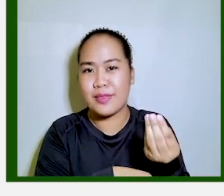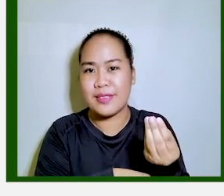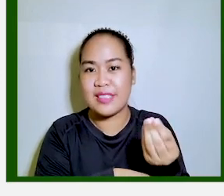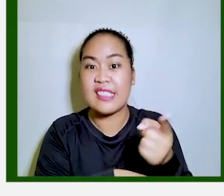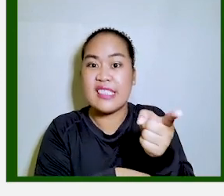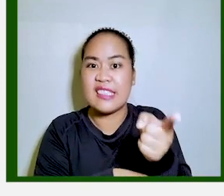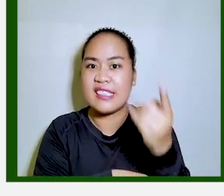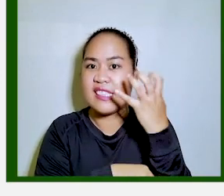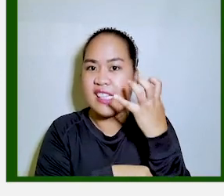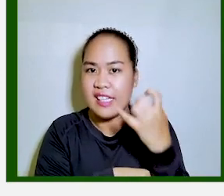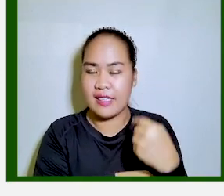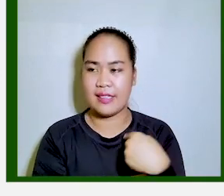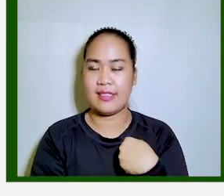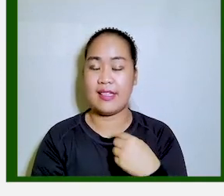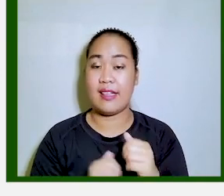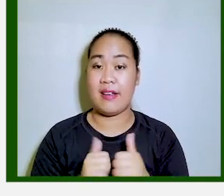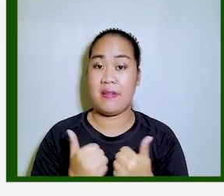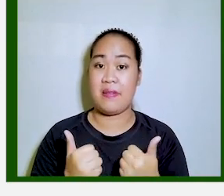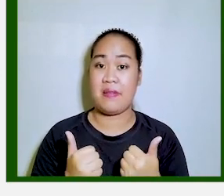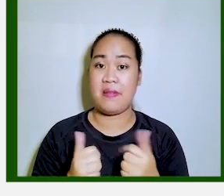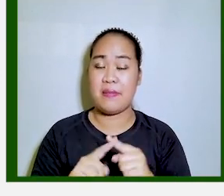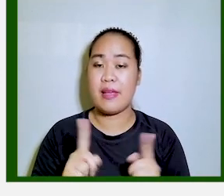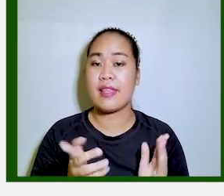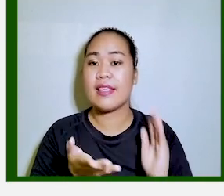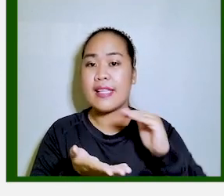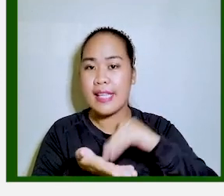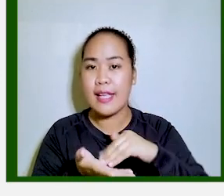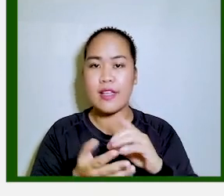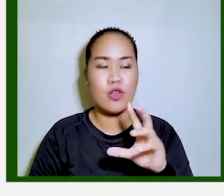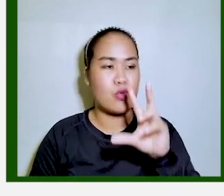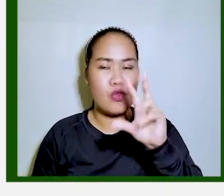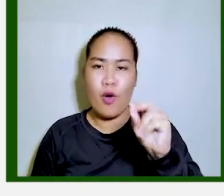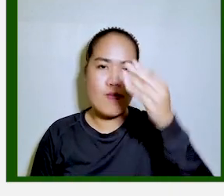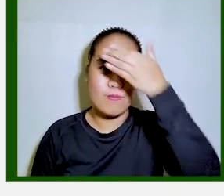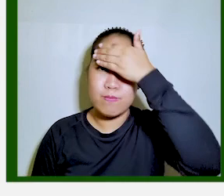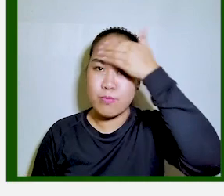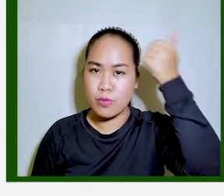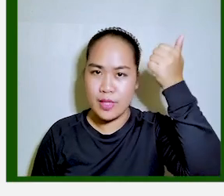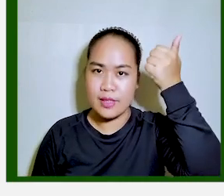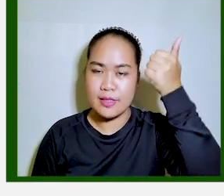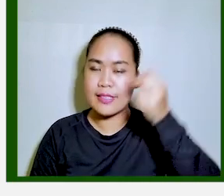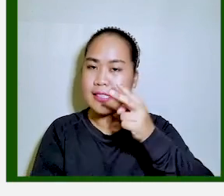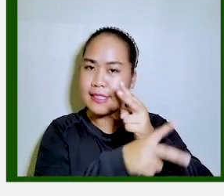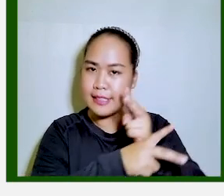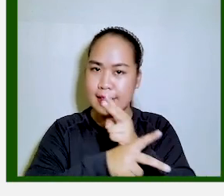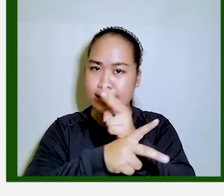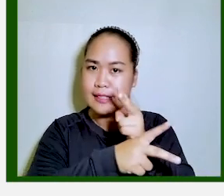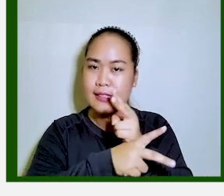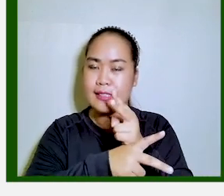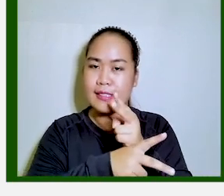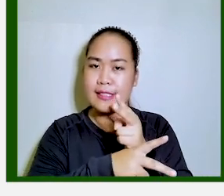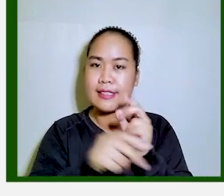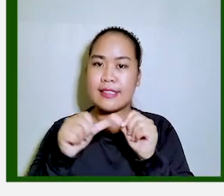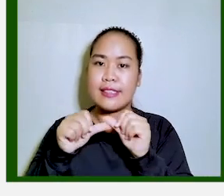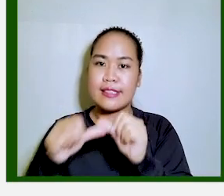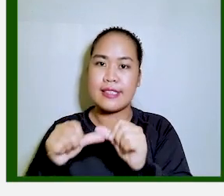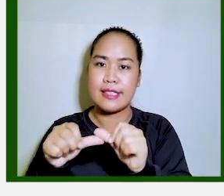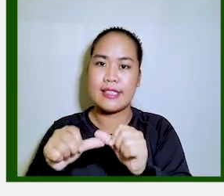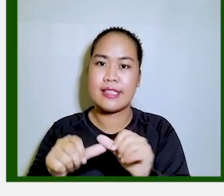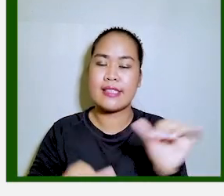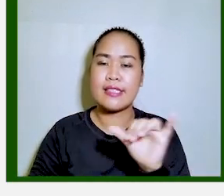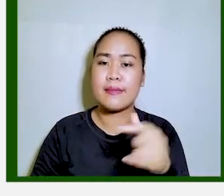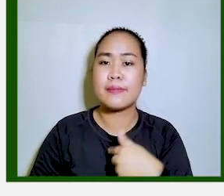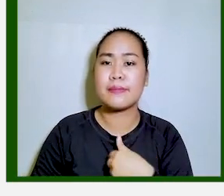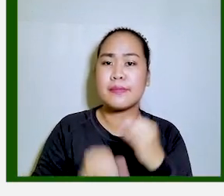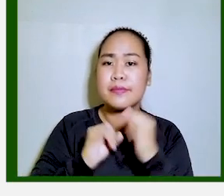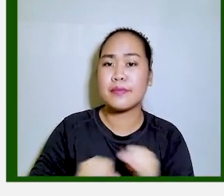ba? Pero again, ang wag na wag ho natin kakalimutan is mag-ingat pa rin po tayo. Which brings me, of course, to the important